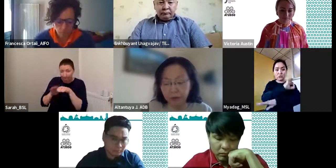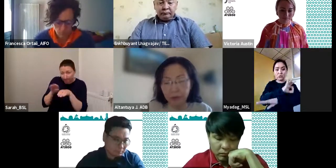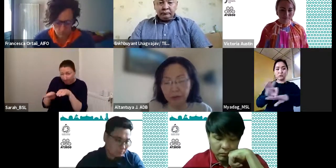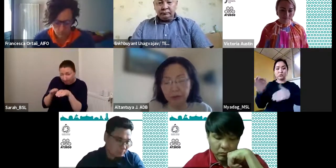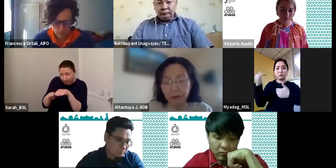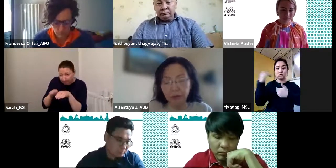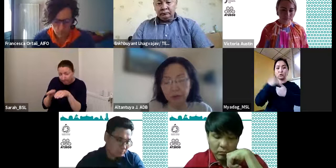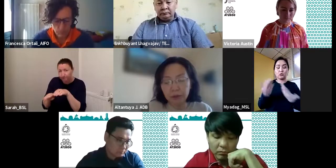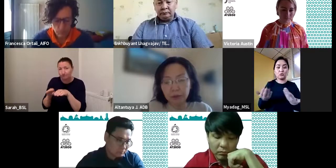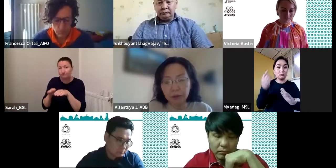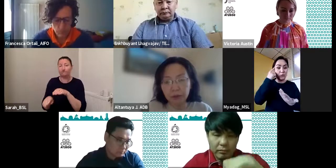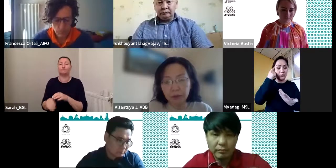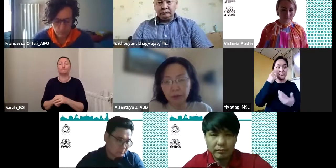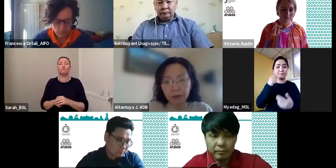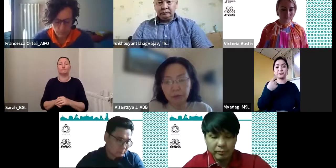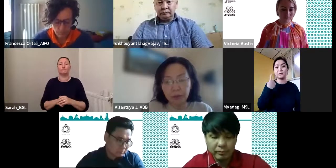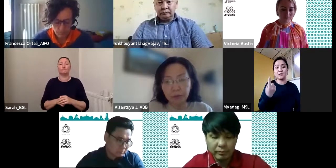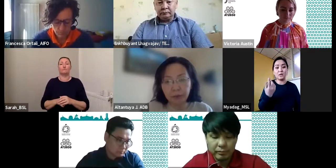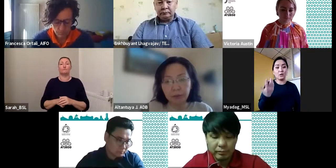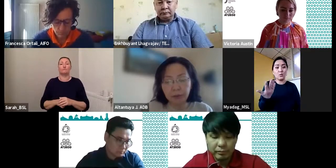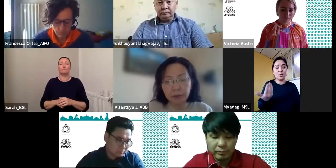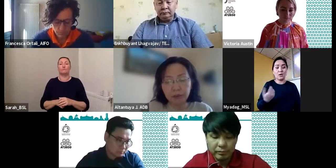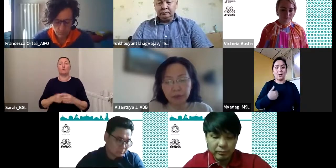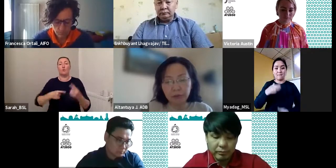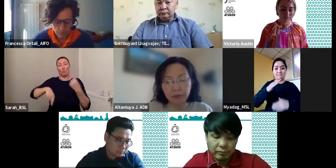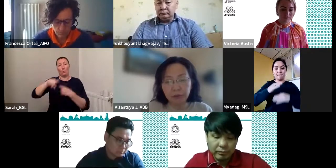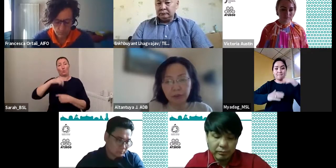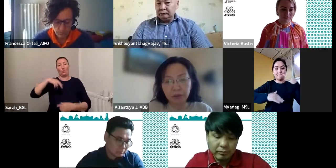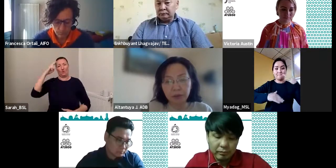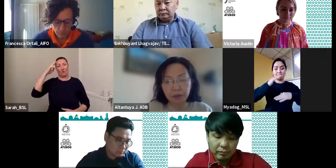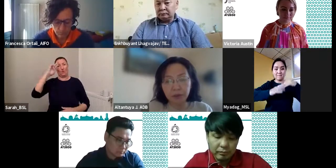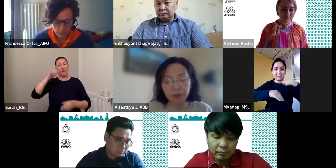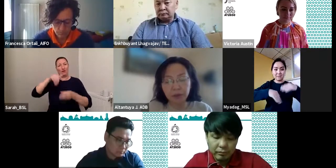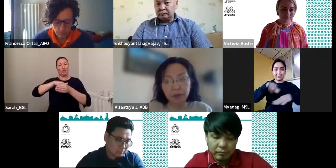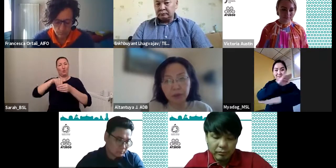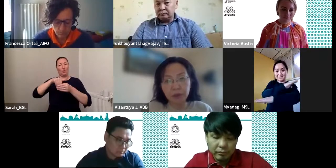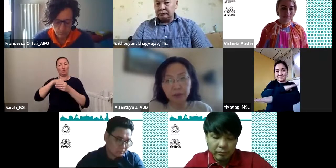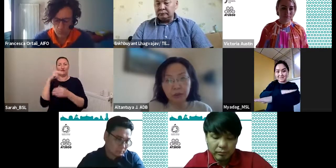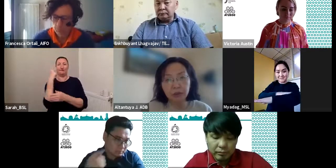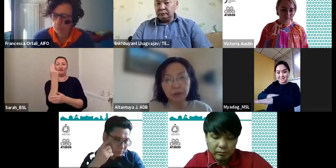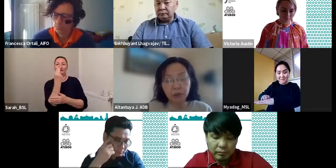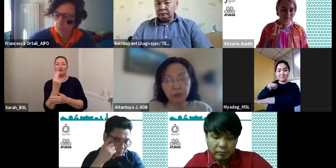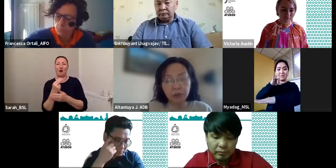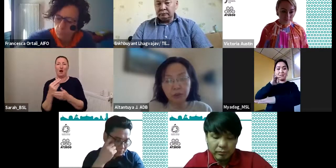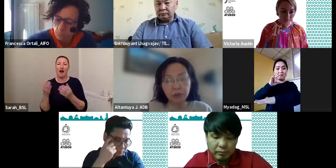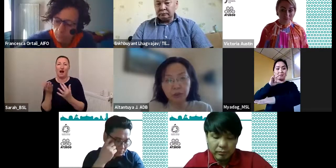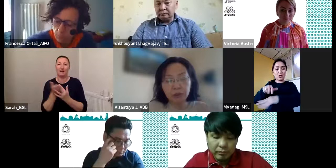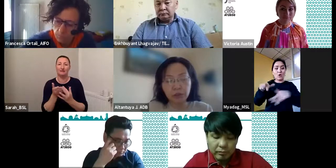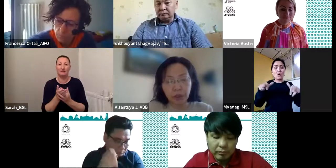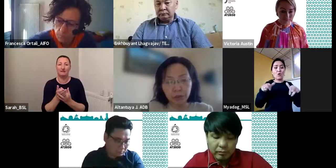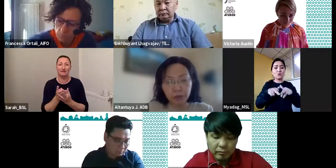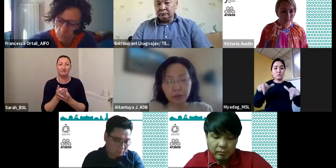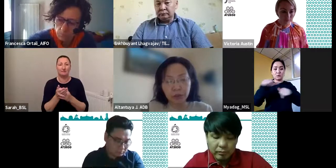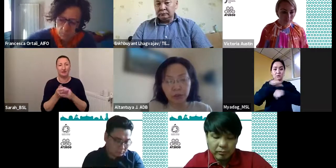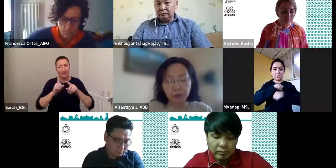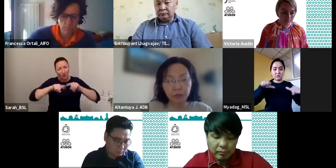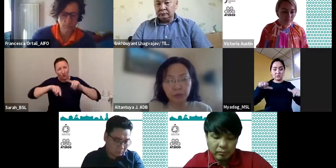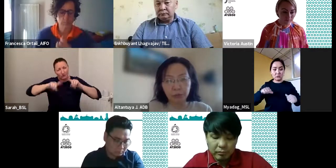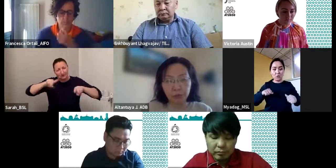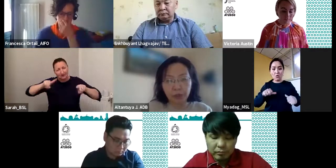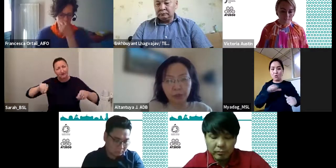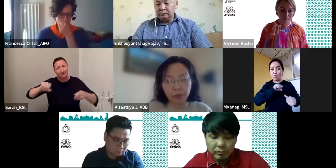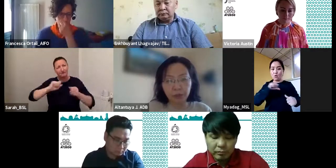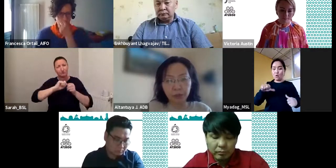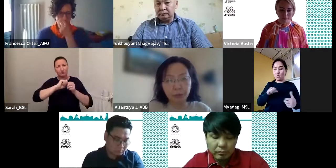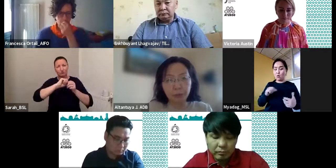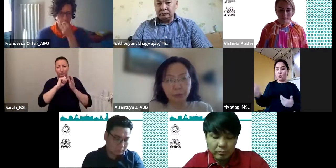нь юу гэхээр энэ саяны хэлээд байгаа энэ барилга байгууламж зам тээвэр дээр хөгжлийн бэрхшээлтэй иргэд өөрсдөө оролцоод аудит хийх